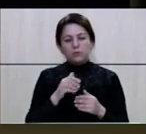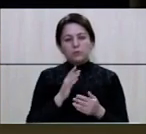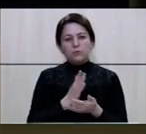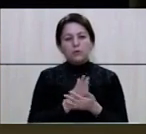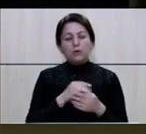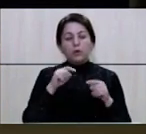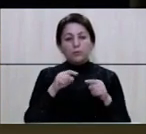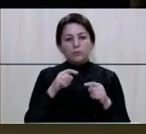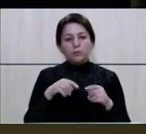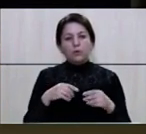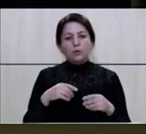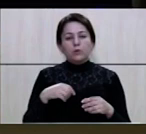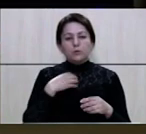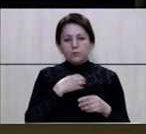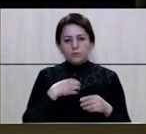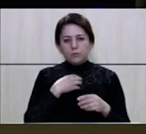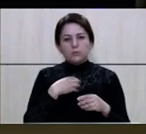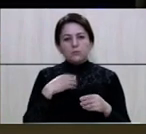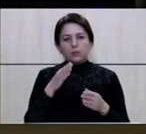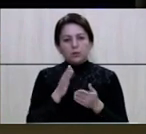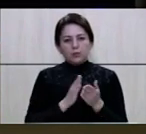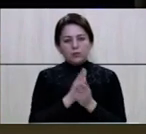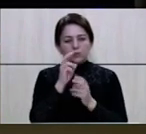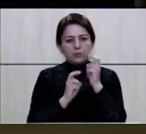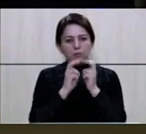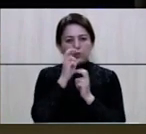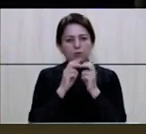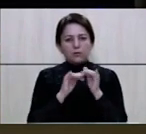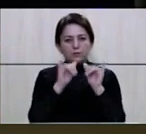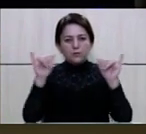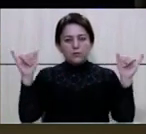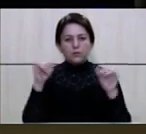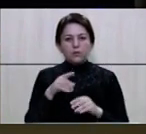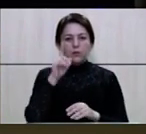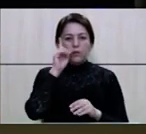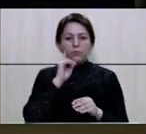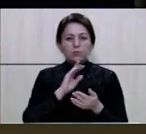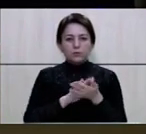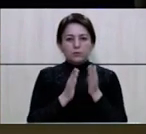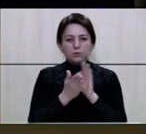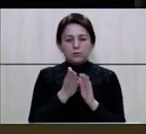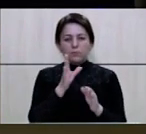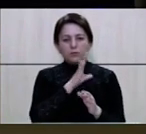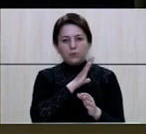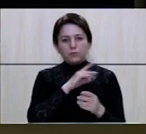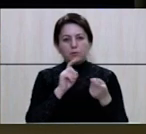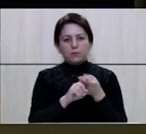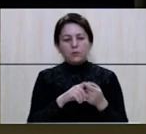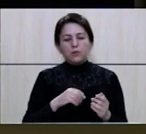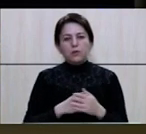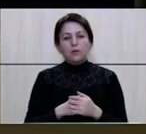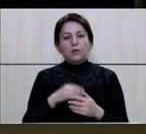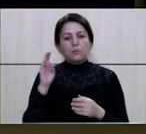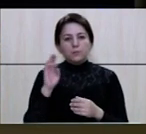Aynan bu sohaning rivojlanishi uning qulay tabiiy sharoiti bilan bevosita bog'langan. Biroq